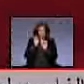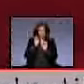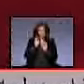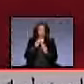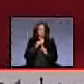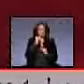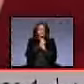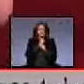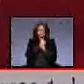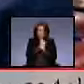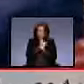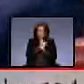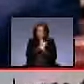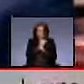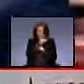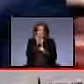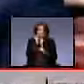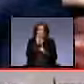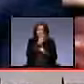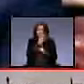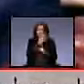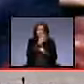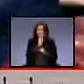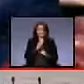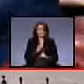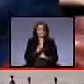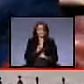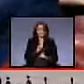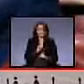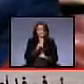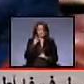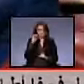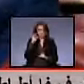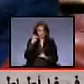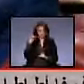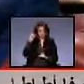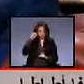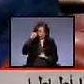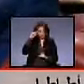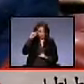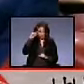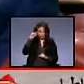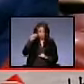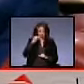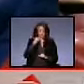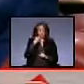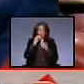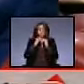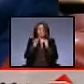فهمي وشيكو وشيكو. أيوة صح. لكن محمود بيمثل إيه بالنسبة لك؟